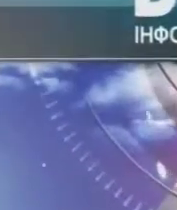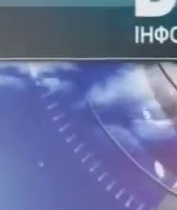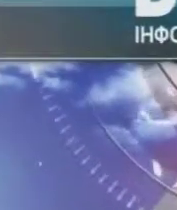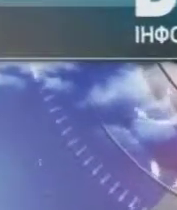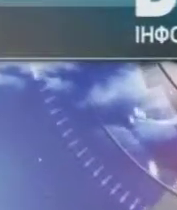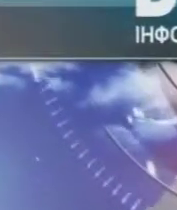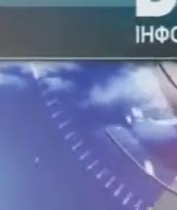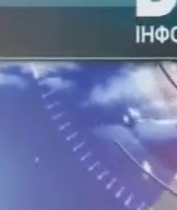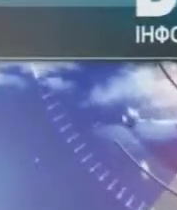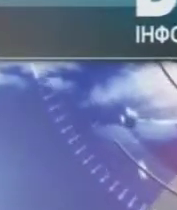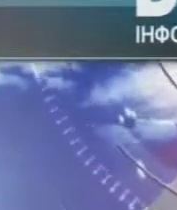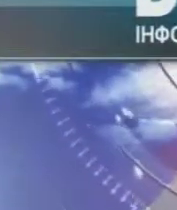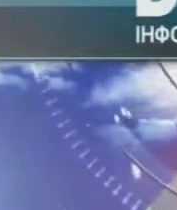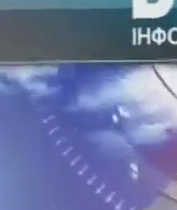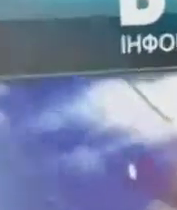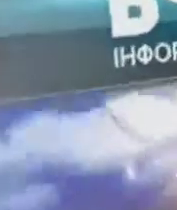Музика